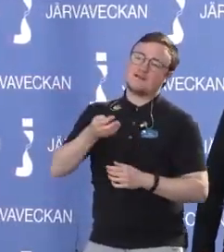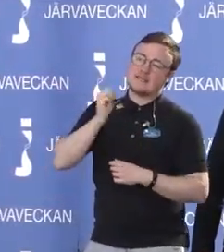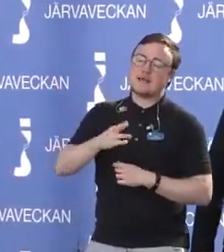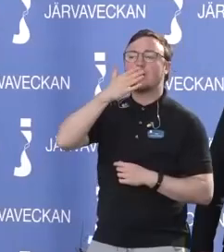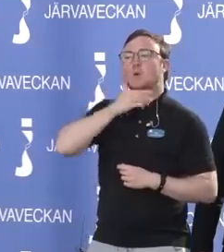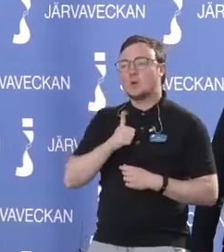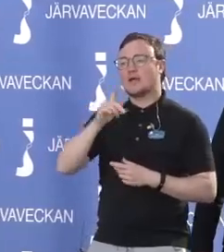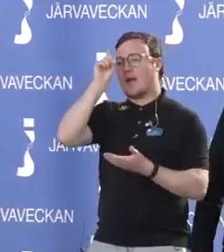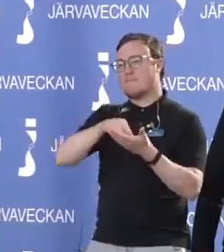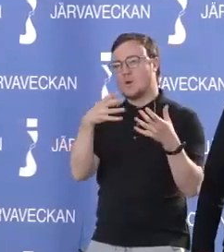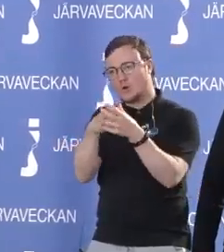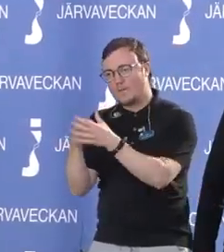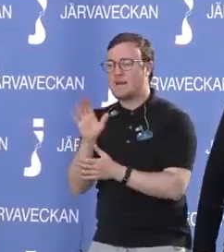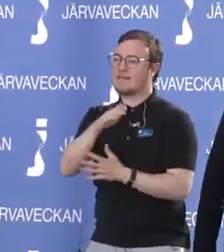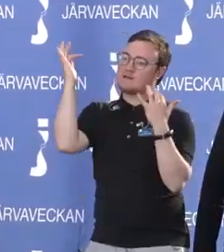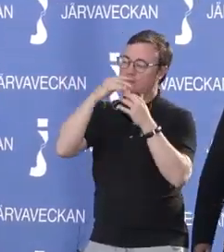deras problem och sådär.